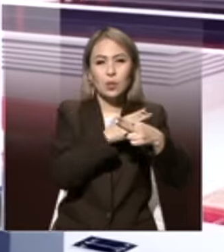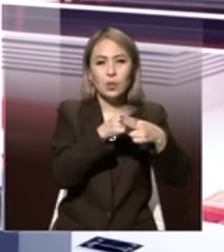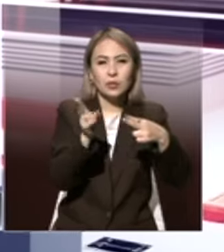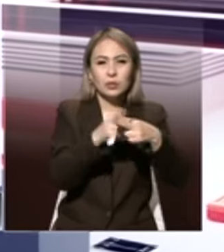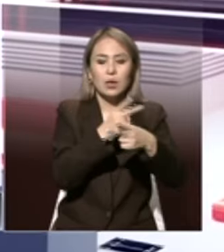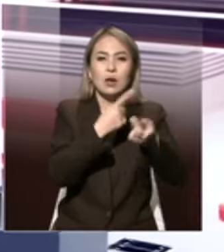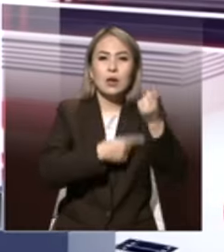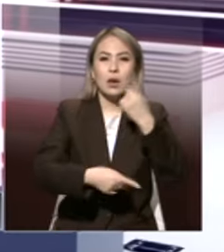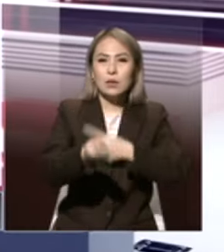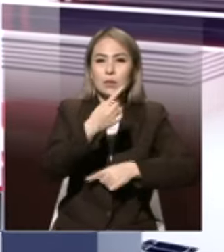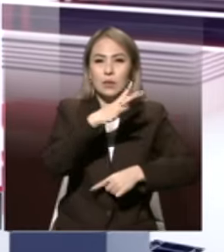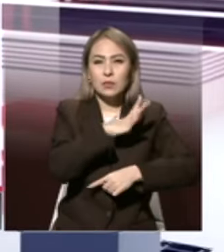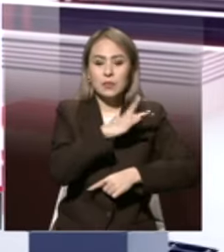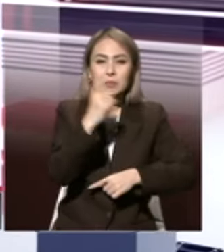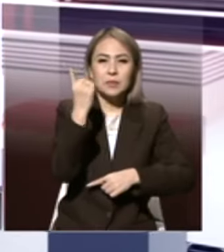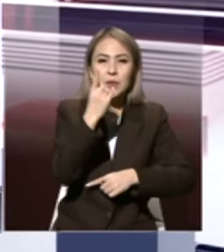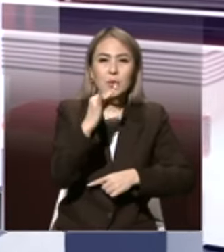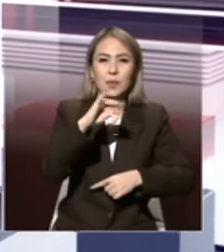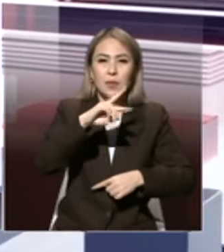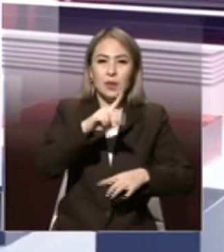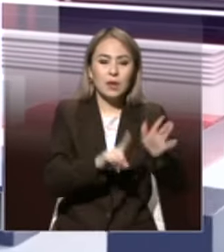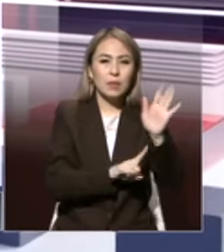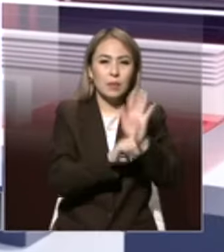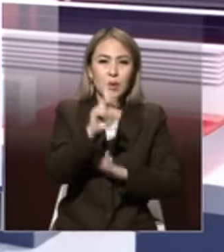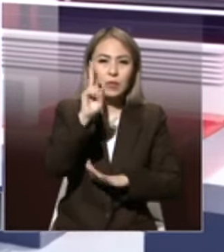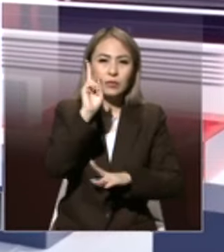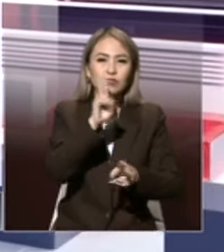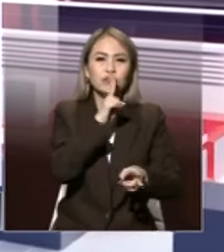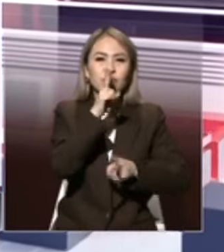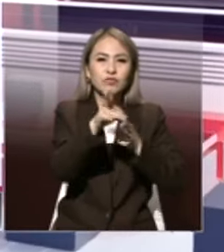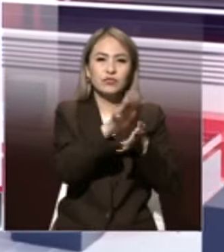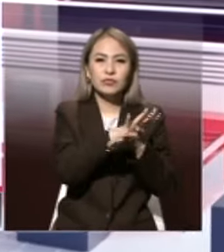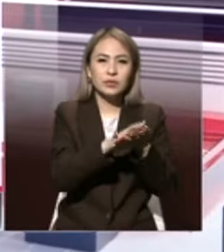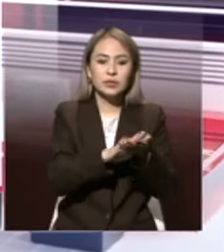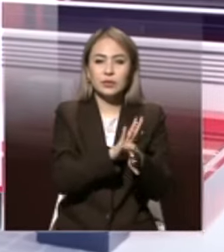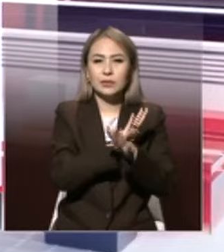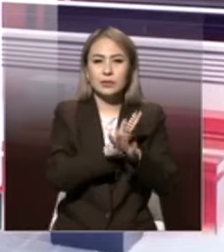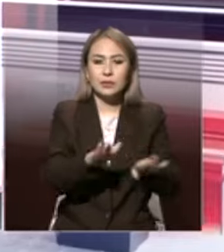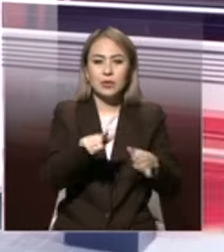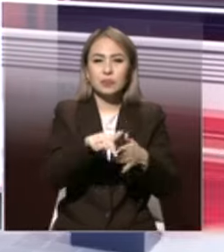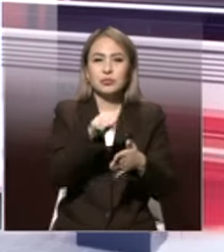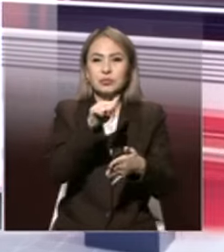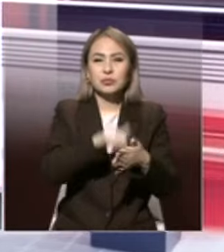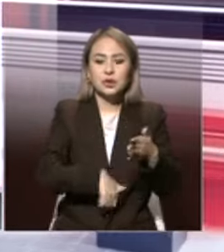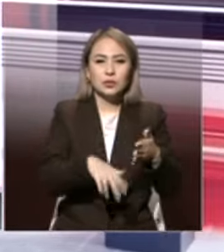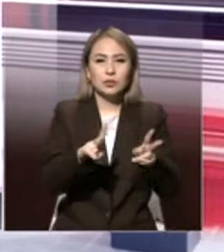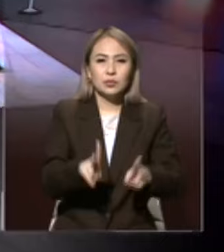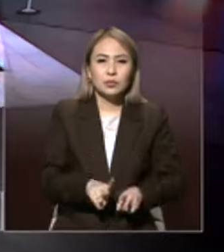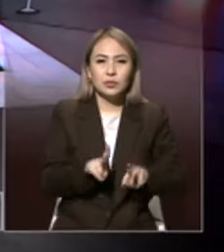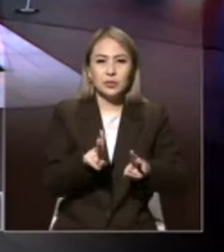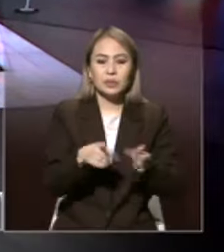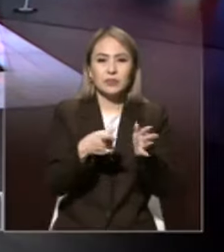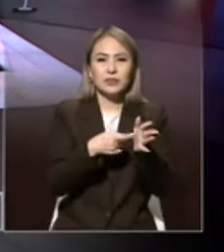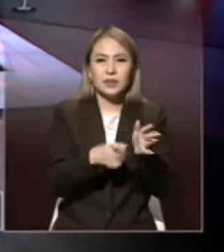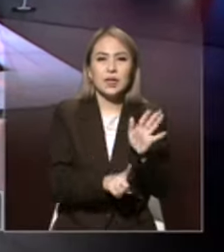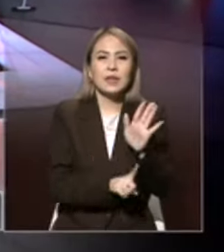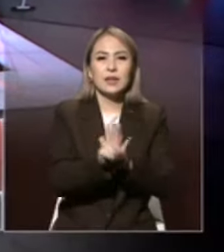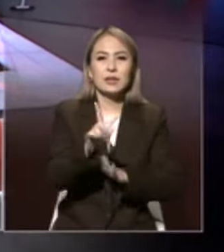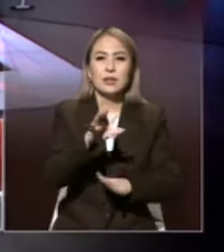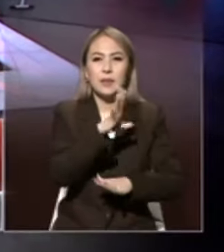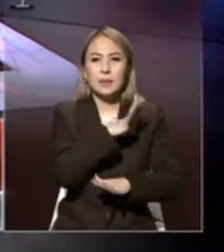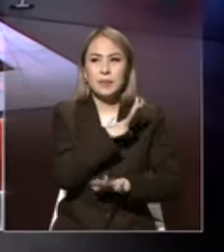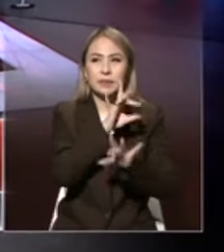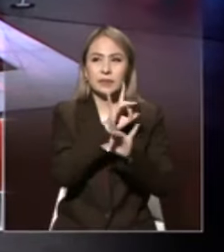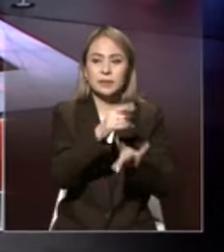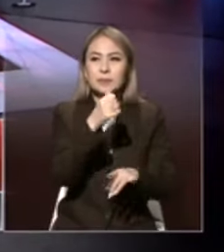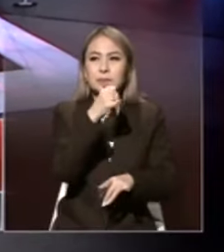қайта қарадық. Бірінші шілдеден бастап полиция жәбірленушінің шағымын емес, қылмыстың анықталуын негізге алып, қылмыстық істі тергеуге көшті. Ақмарал ханым,